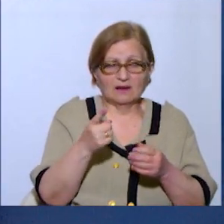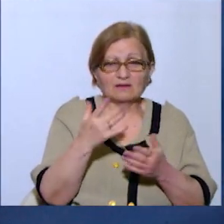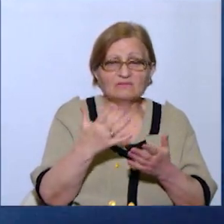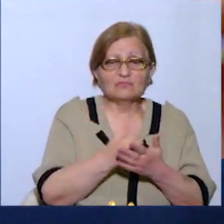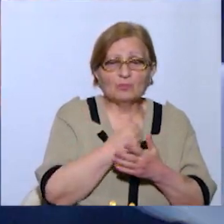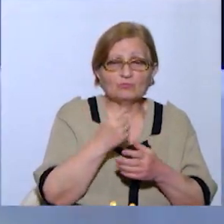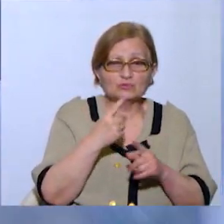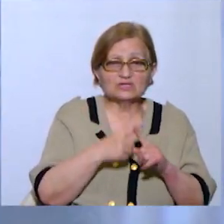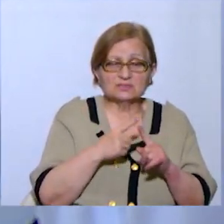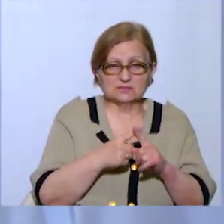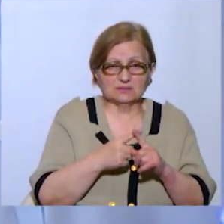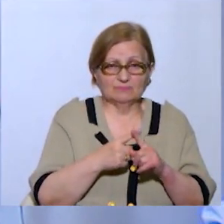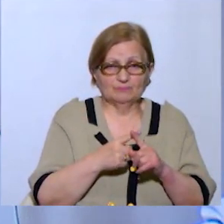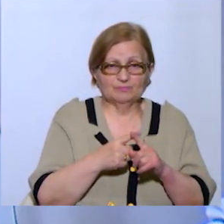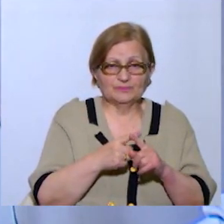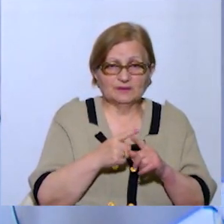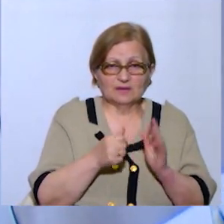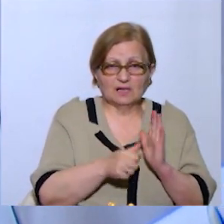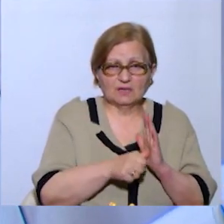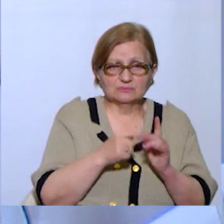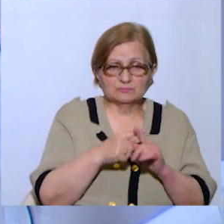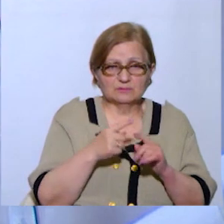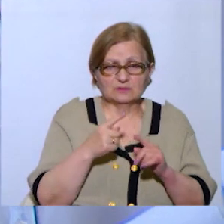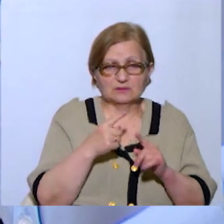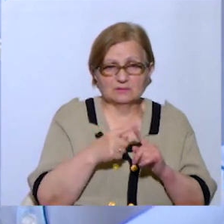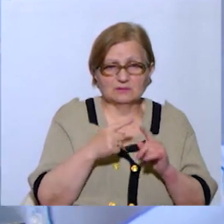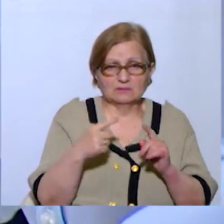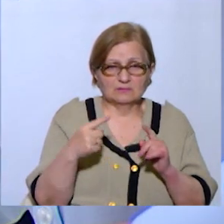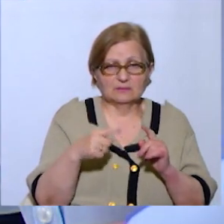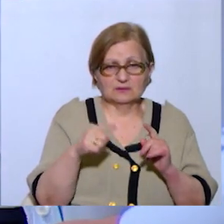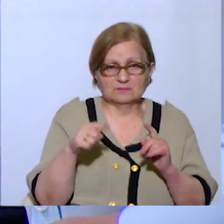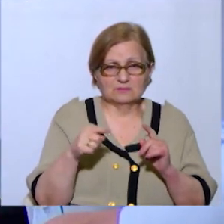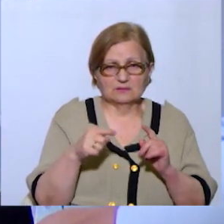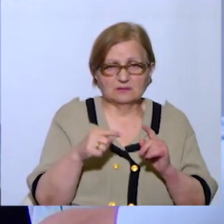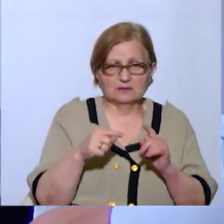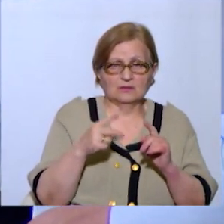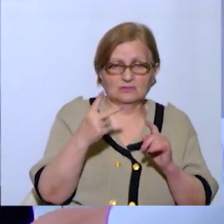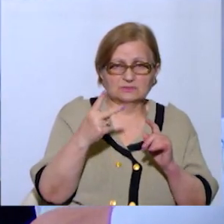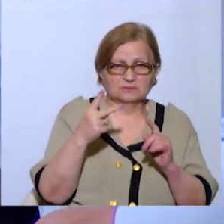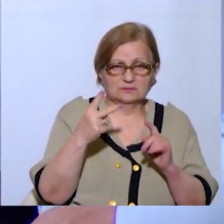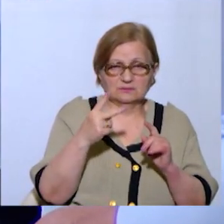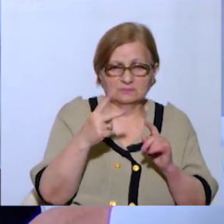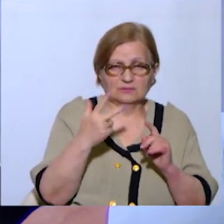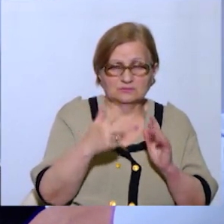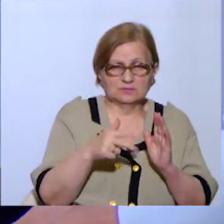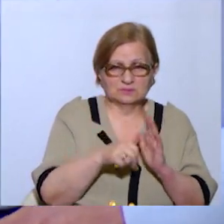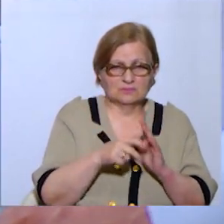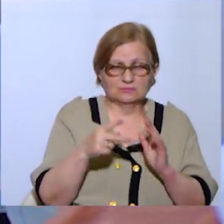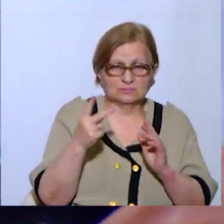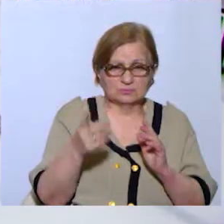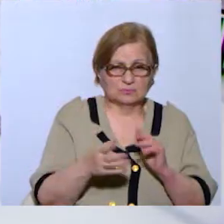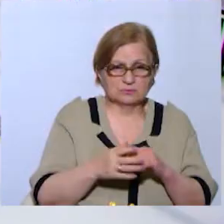ვიპოვოთ x. მიიღება x პლუს x მინუს ფესვი x კვადრატ პლუს 36-დან უდრის